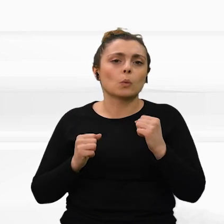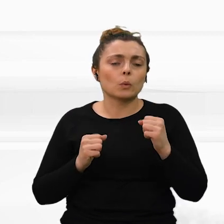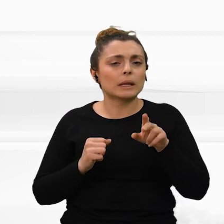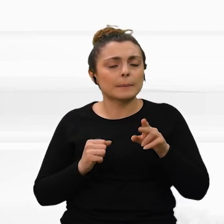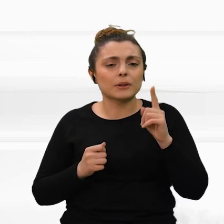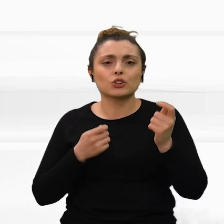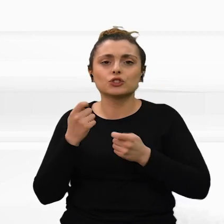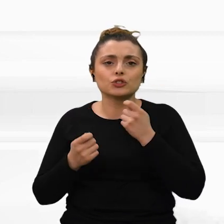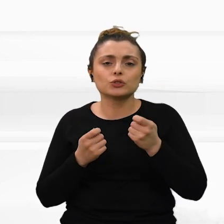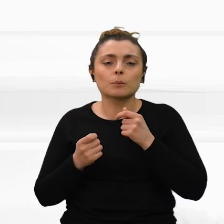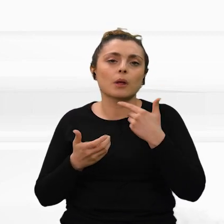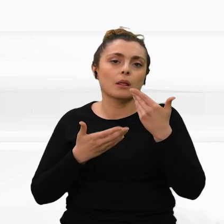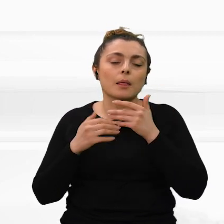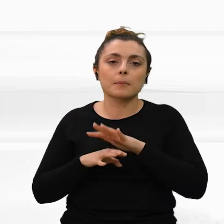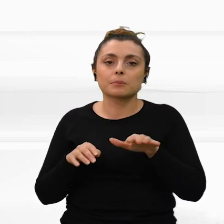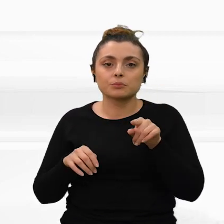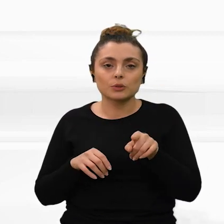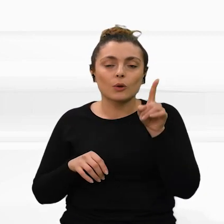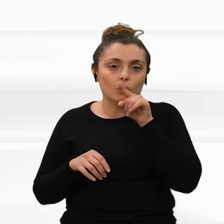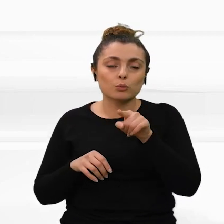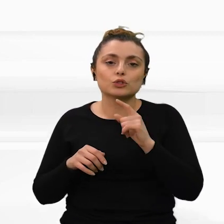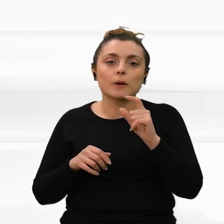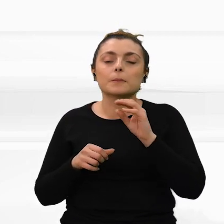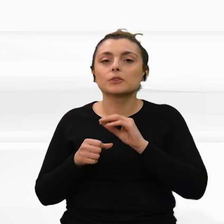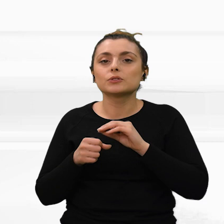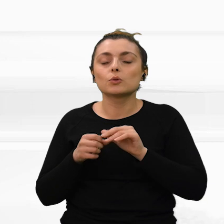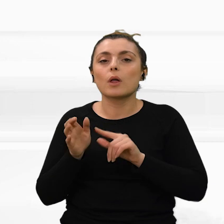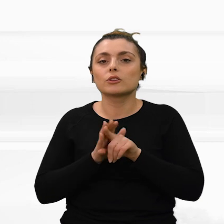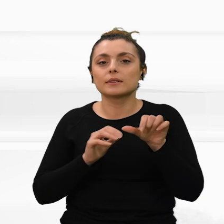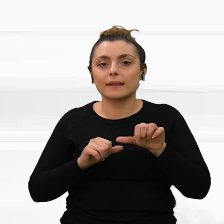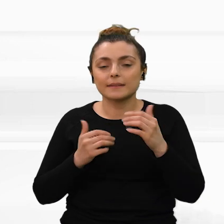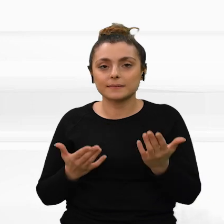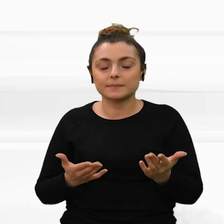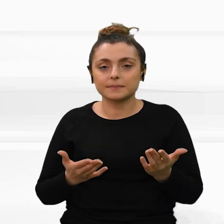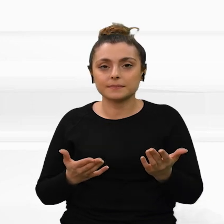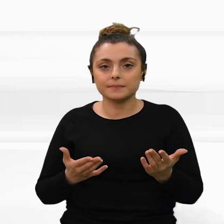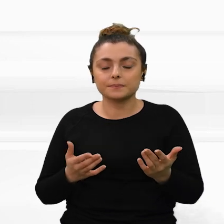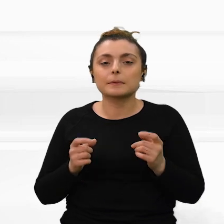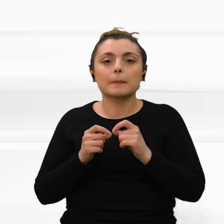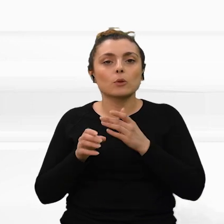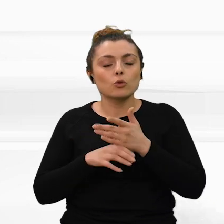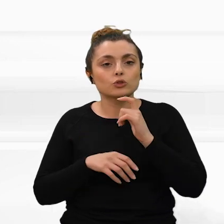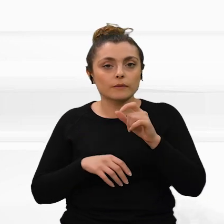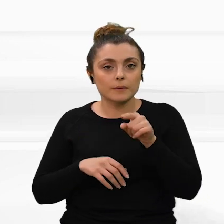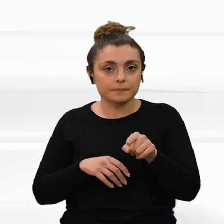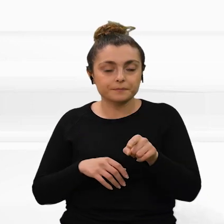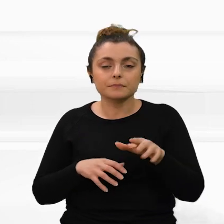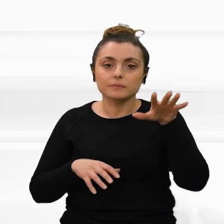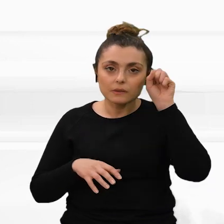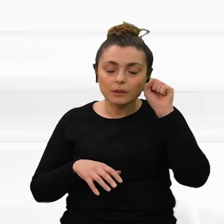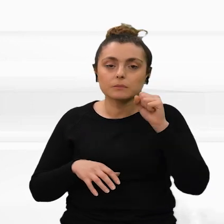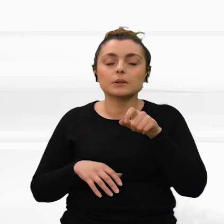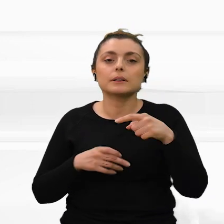güçlendirilmesi gibi bir işlem uygulanmamıştır Dolayısıyla bu seçeneğe ulaşamıyoruz be doğru cevabı mız